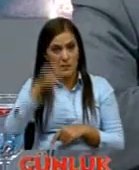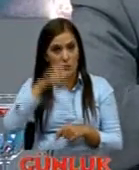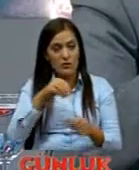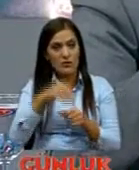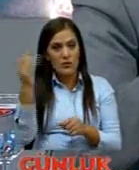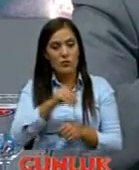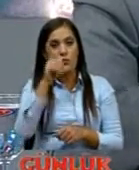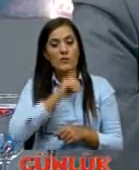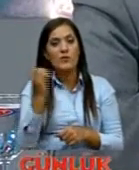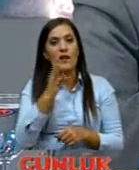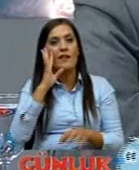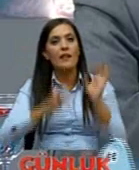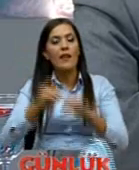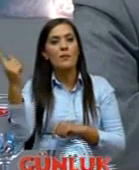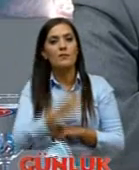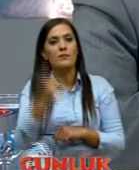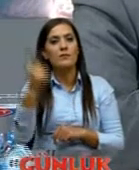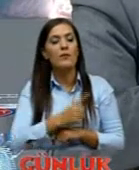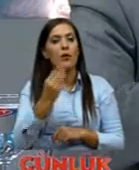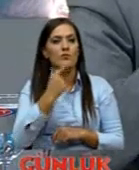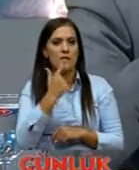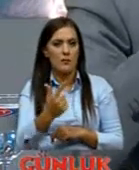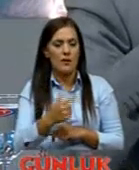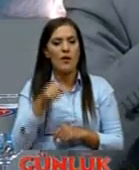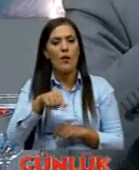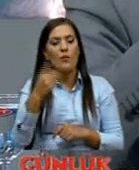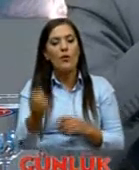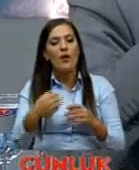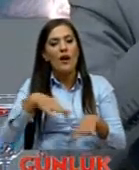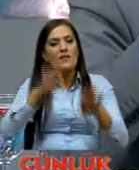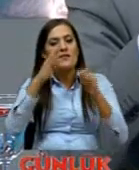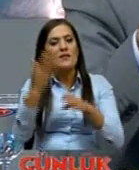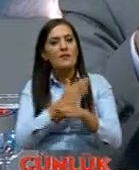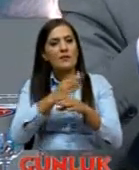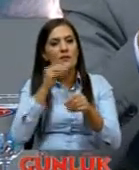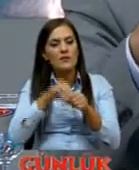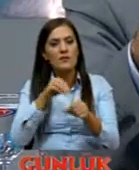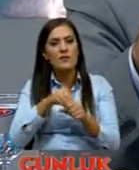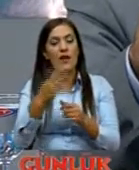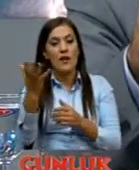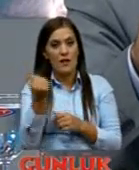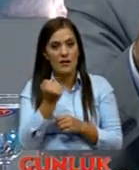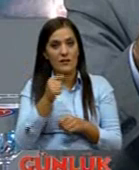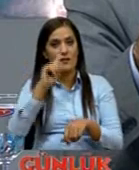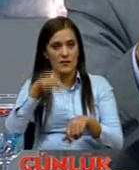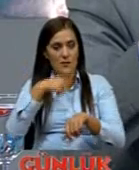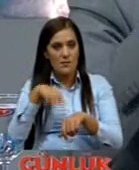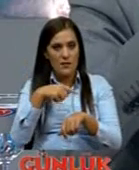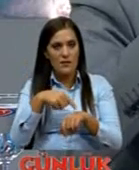giriyorsa 100 tane denetimci gelmiş demektir. Eğer bu üretilen ürünlerde aldıkları